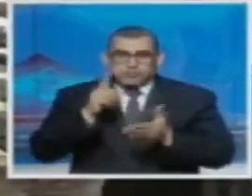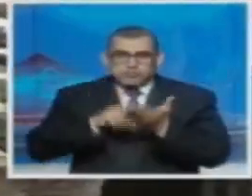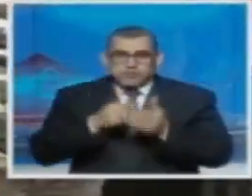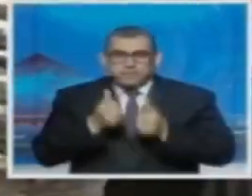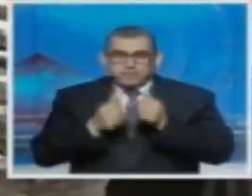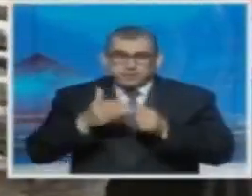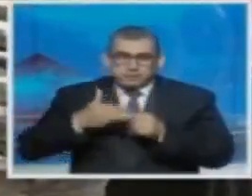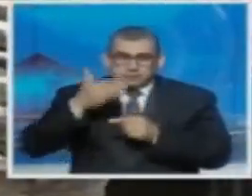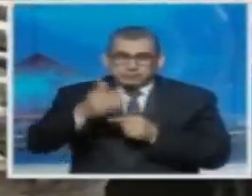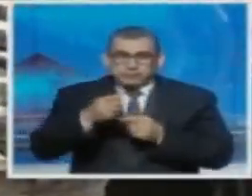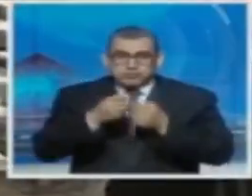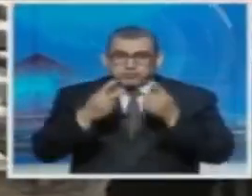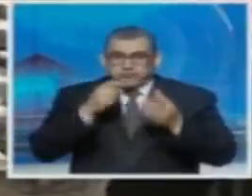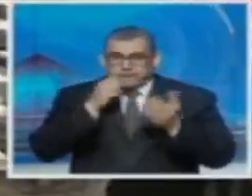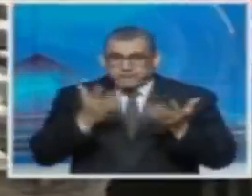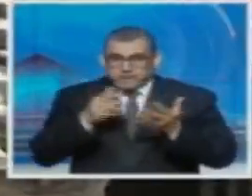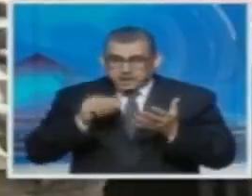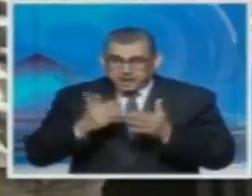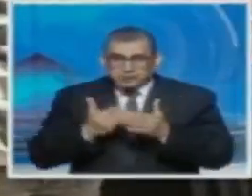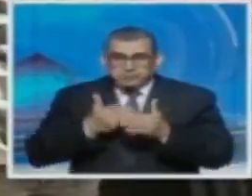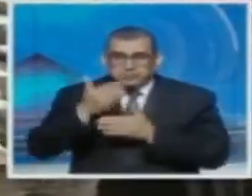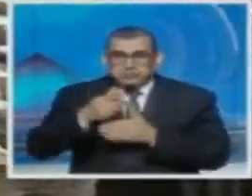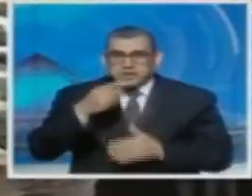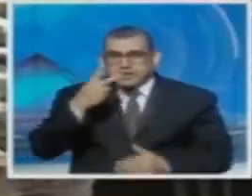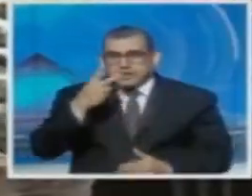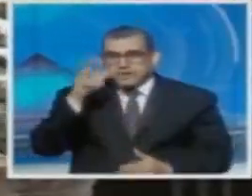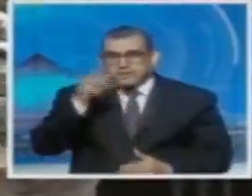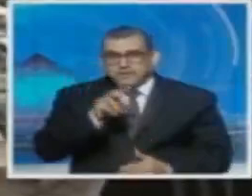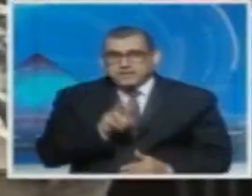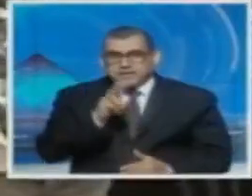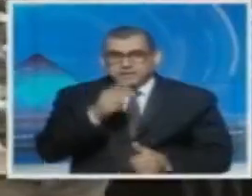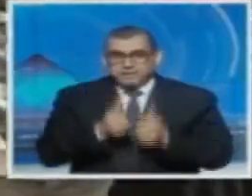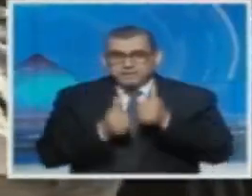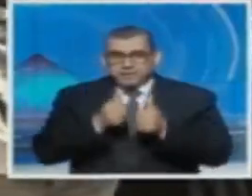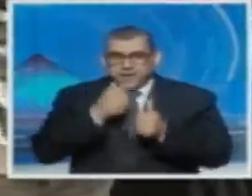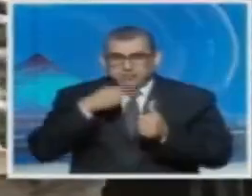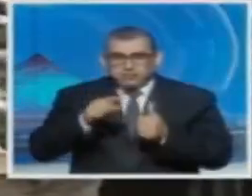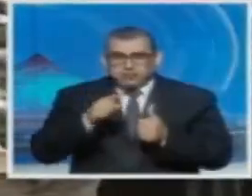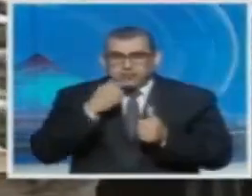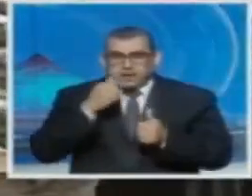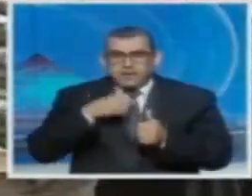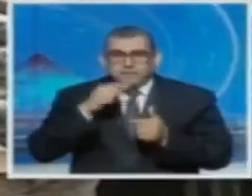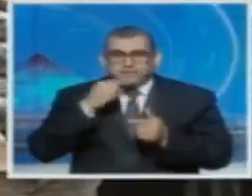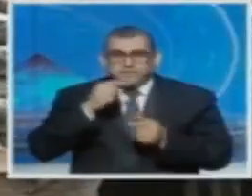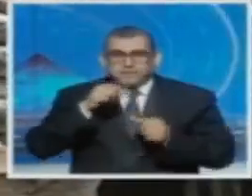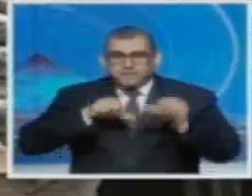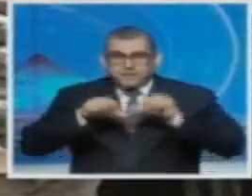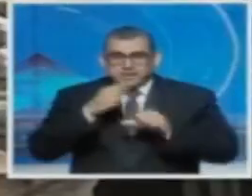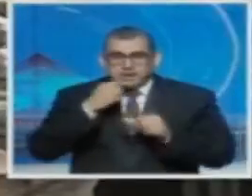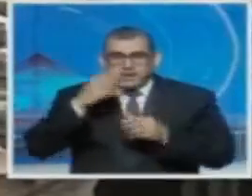أخرى بعد انتهاء أجازة العيد يوم 2 يوليو بامتحاني مادتي الفيزياء